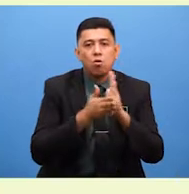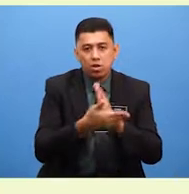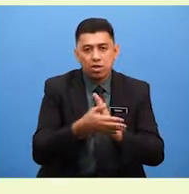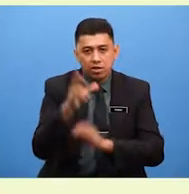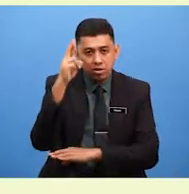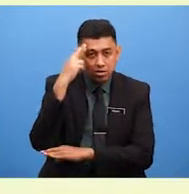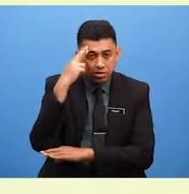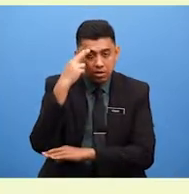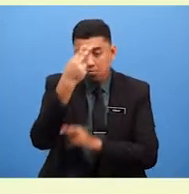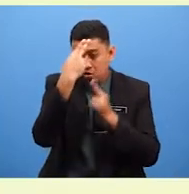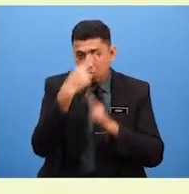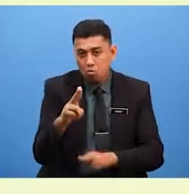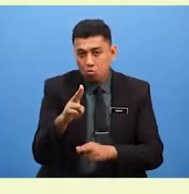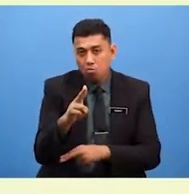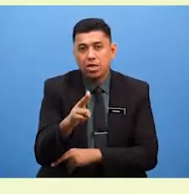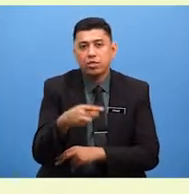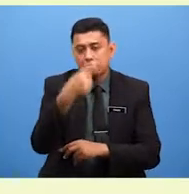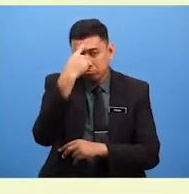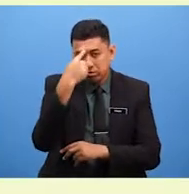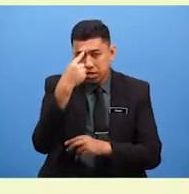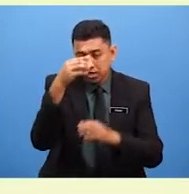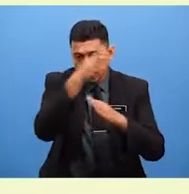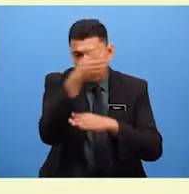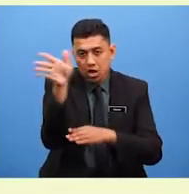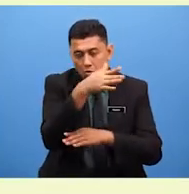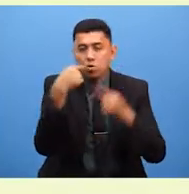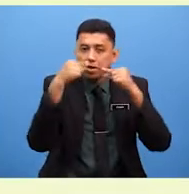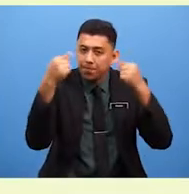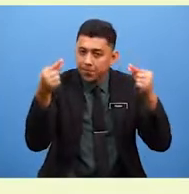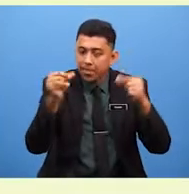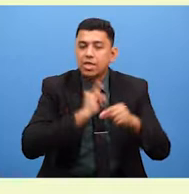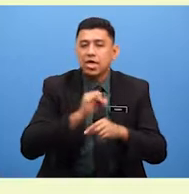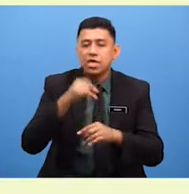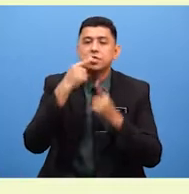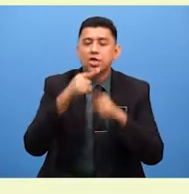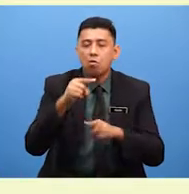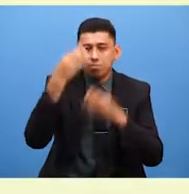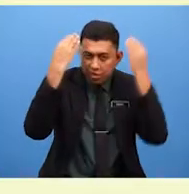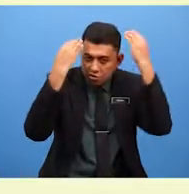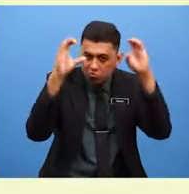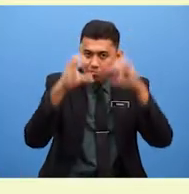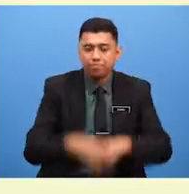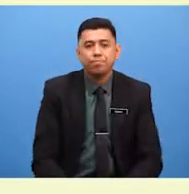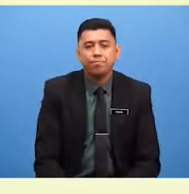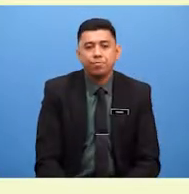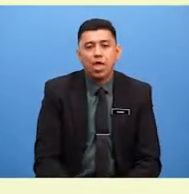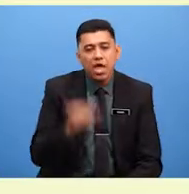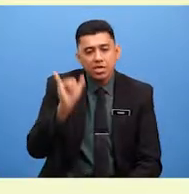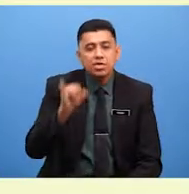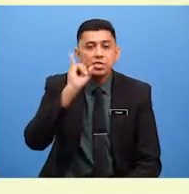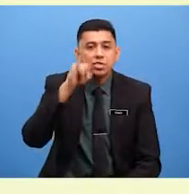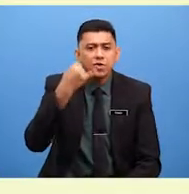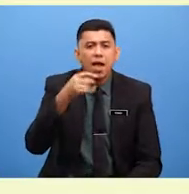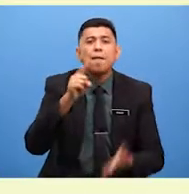Ryan untuk menghormati jalur gemilang. Saya jawab, cikgu. Ya,